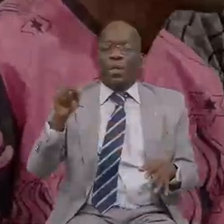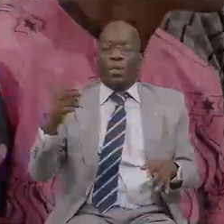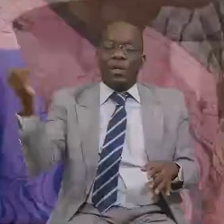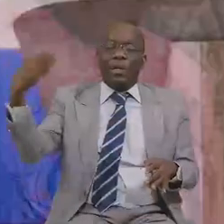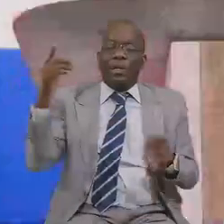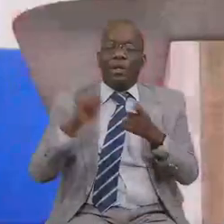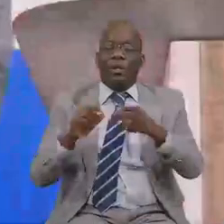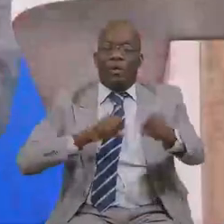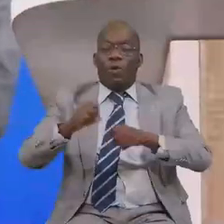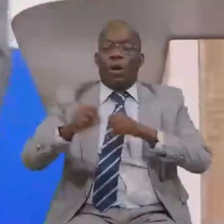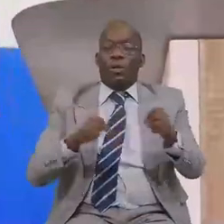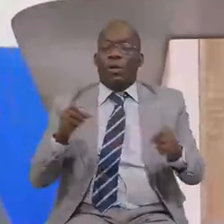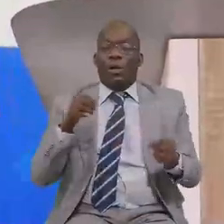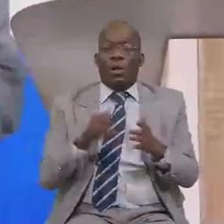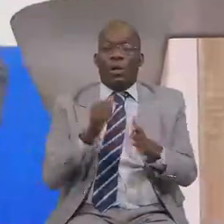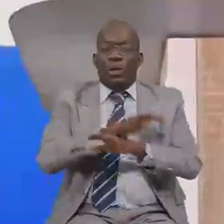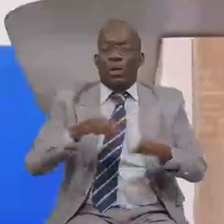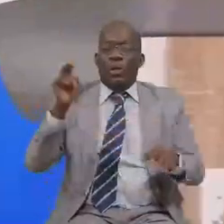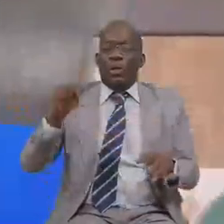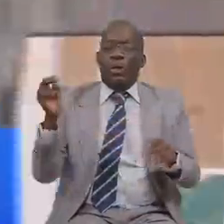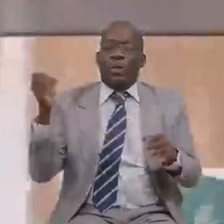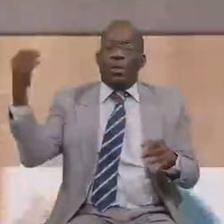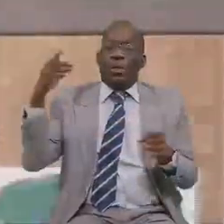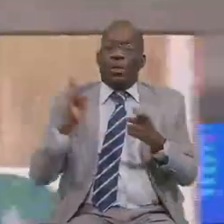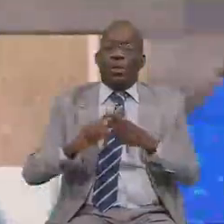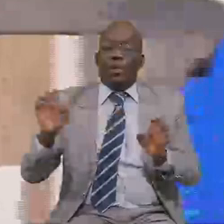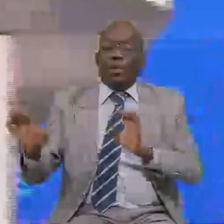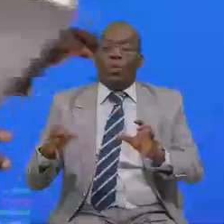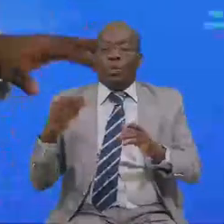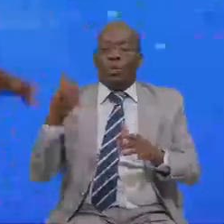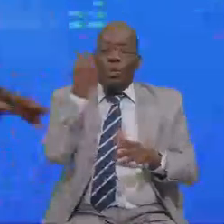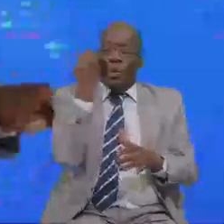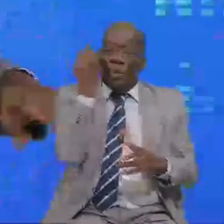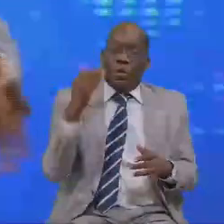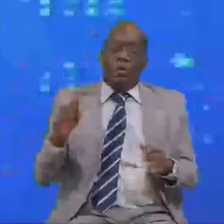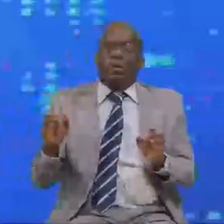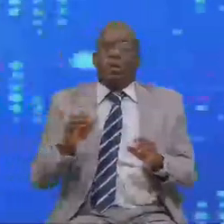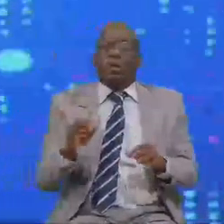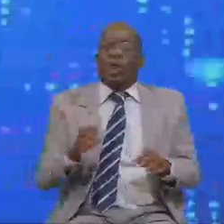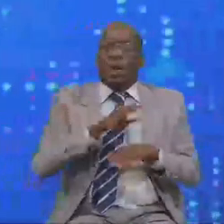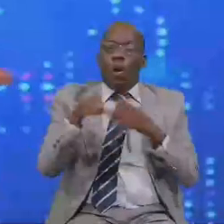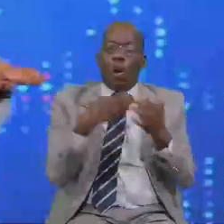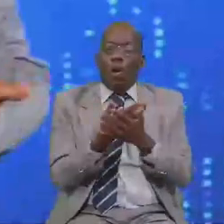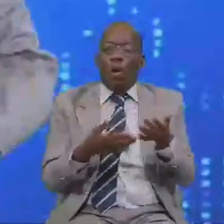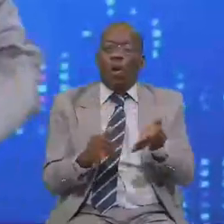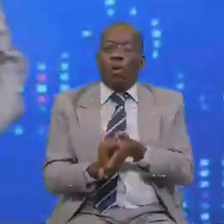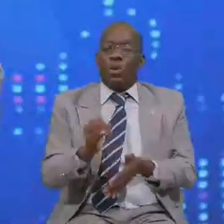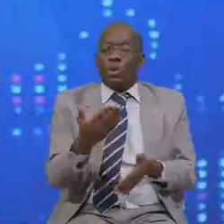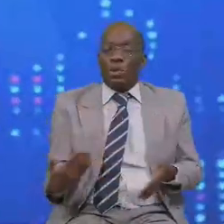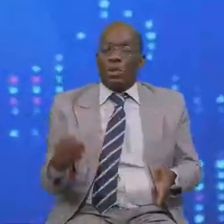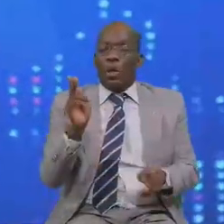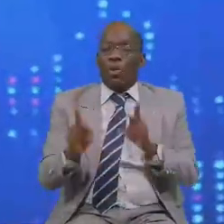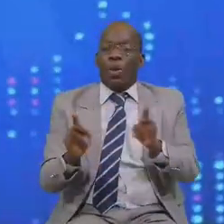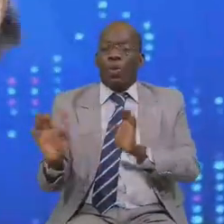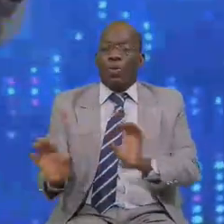besoin de la grâce pour commettre l'adultère. On n'a pas besoin de la grâce pour commettre la fornication. Toutes ces choses que les gens